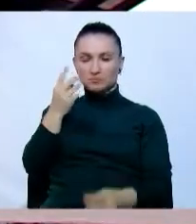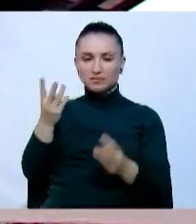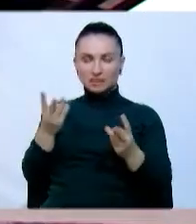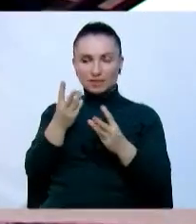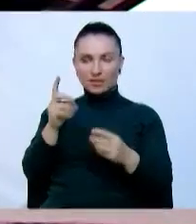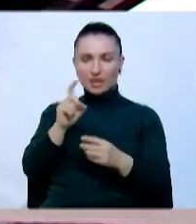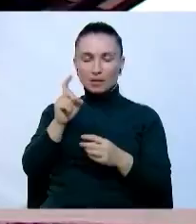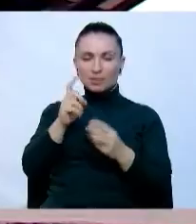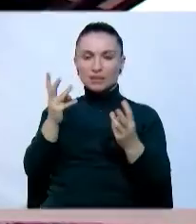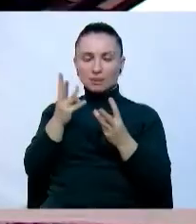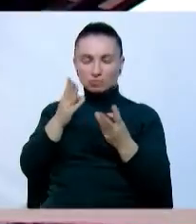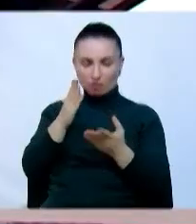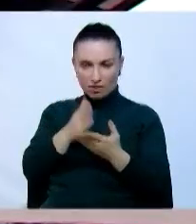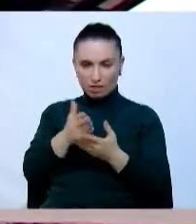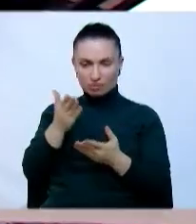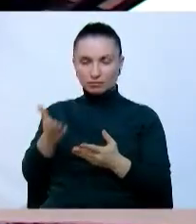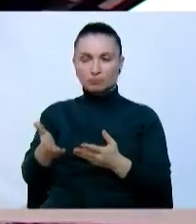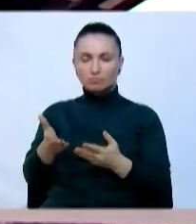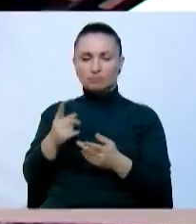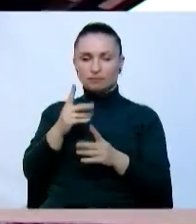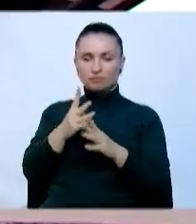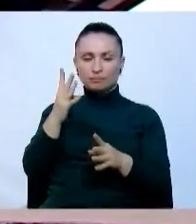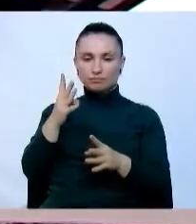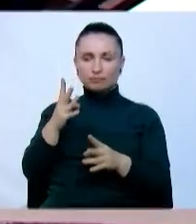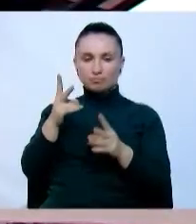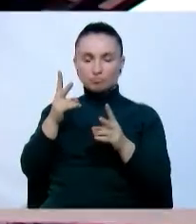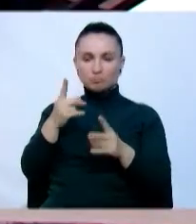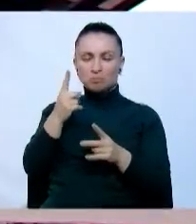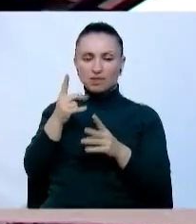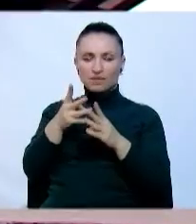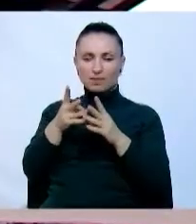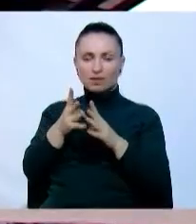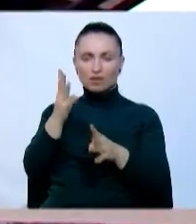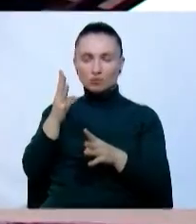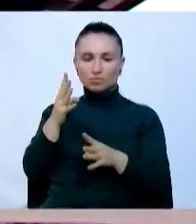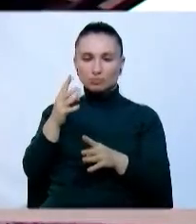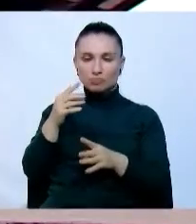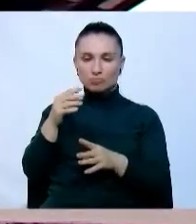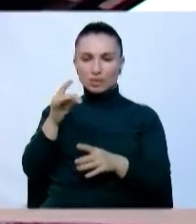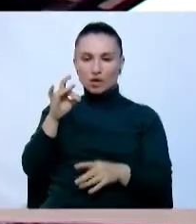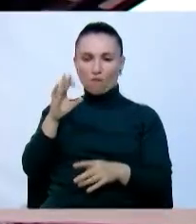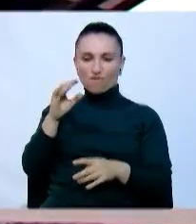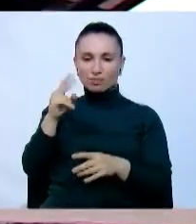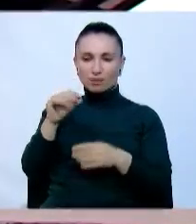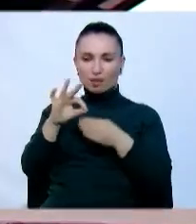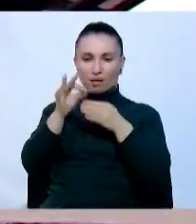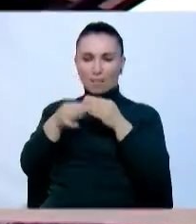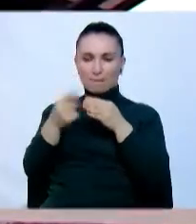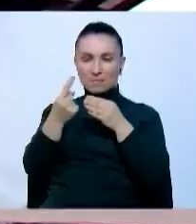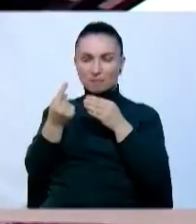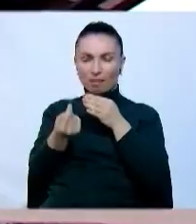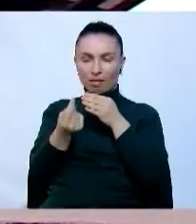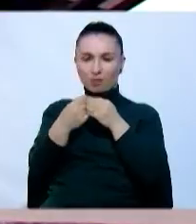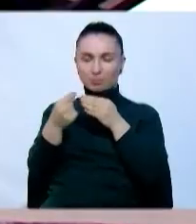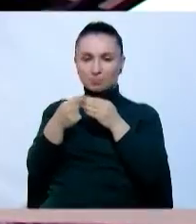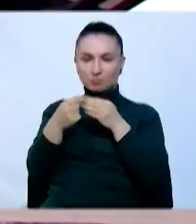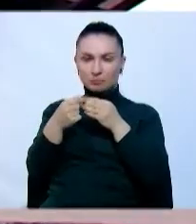ქიმიური დამწრობა. რა თქმა უნდა, პირველ რიგში მსხვერპლი არ ქოვანა პირველ რიგში თავის თავზე იღებს ამ ყველაფერს. ნუ პირველი ნაწილი,